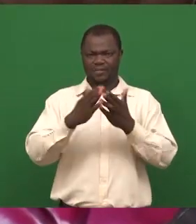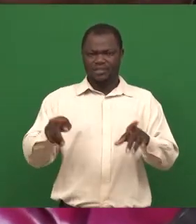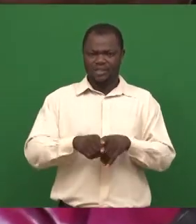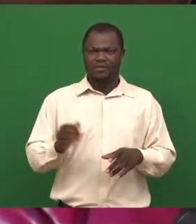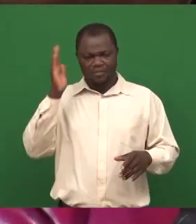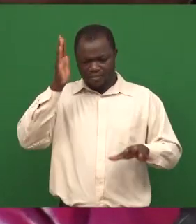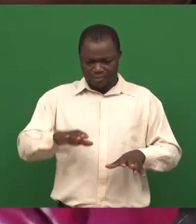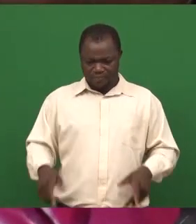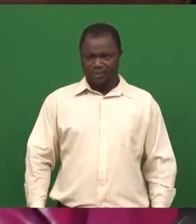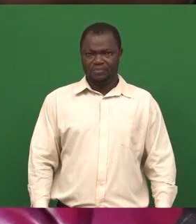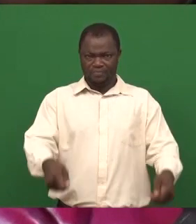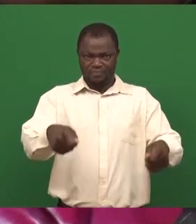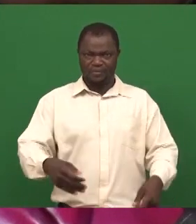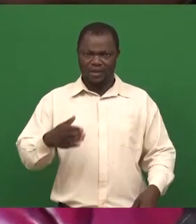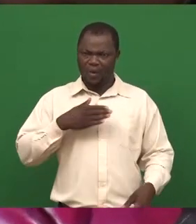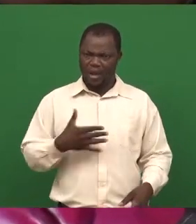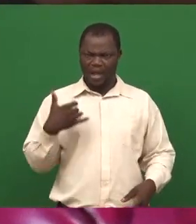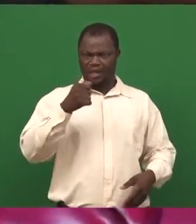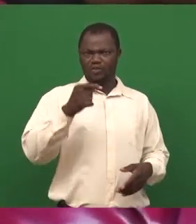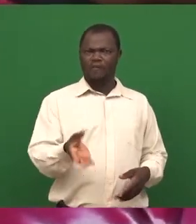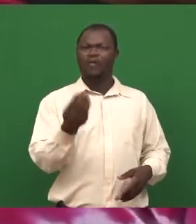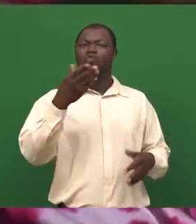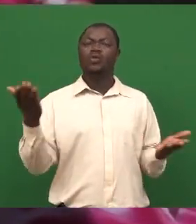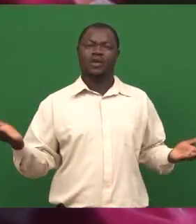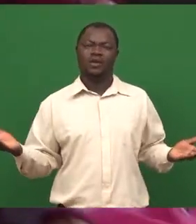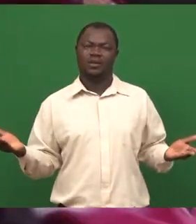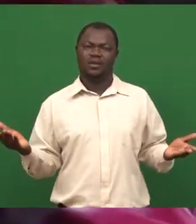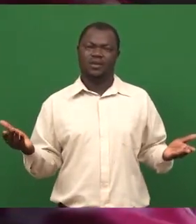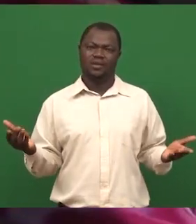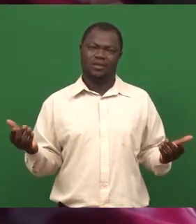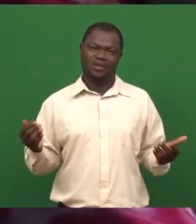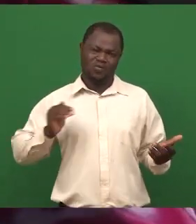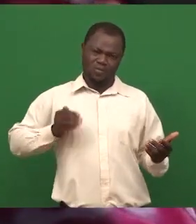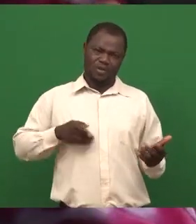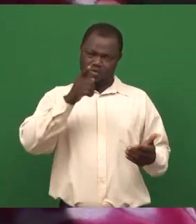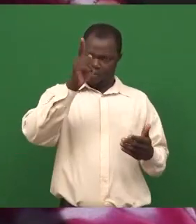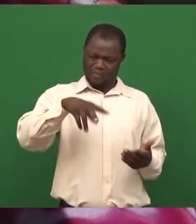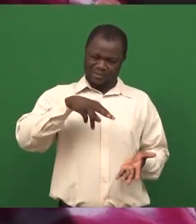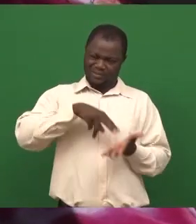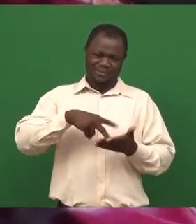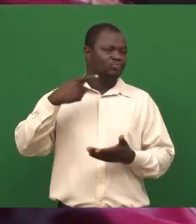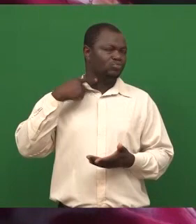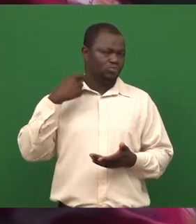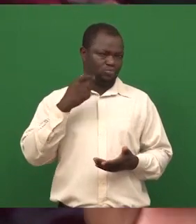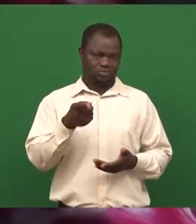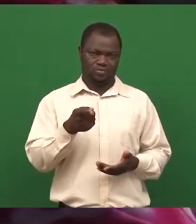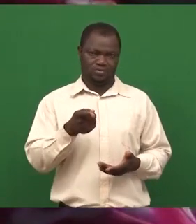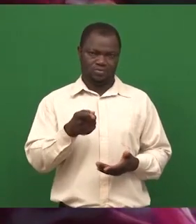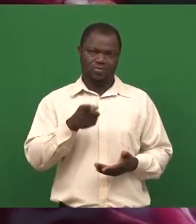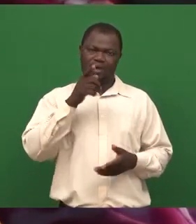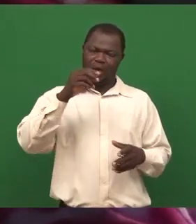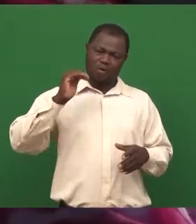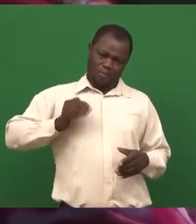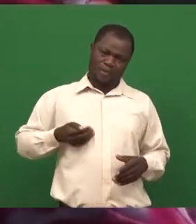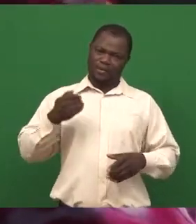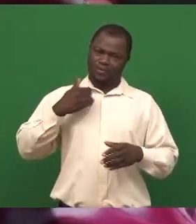wowaridza pamubhedha kuti agokuvhunza kuti hembe waiwanepi. Madzimai ngatimirei pachokwadi. Madzimai